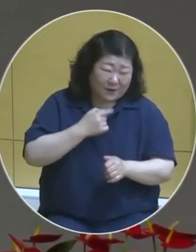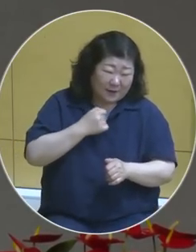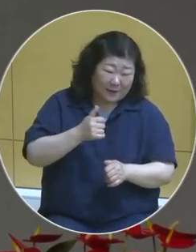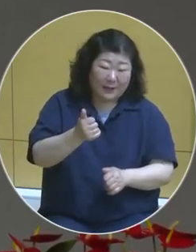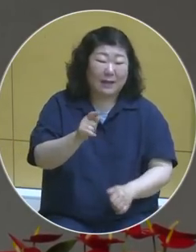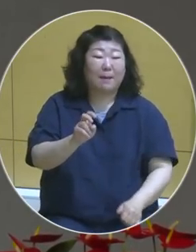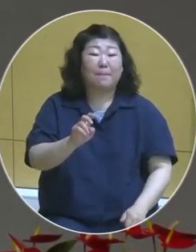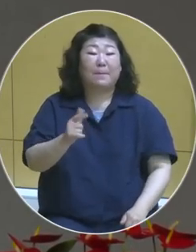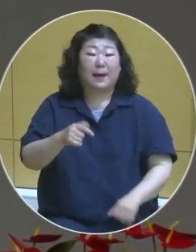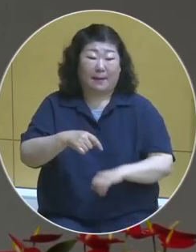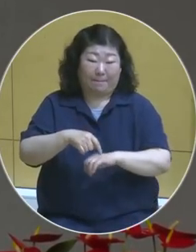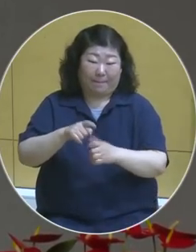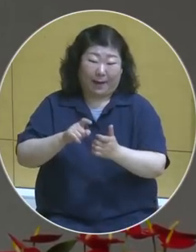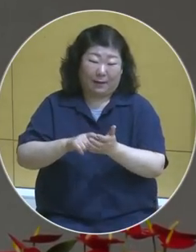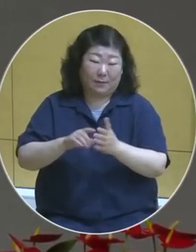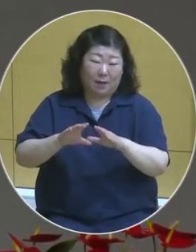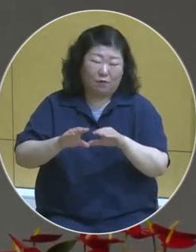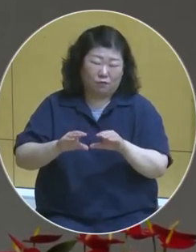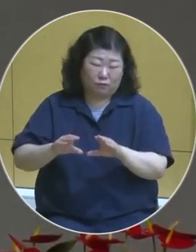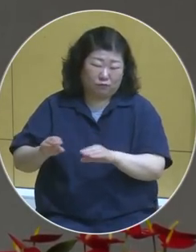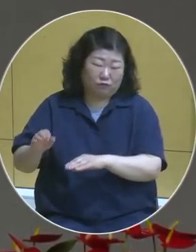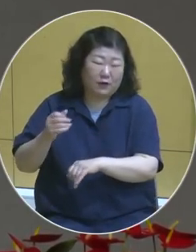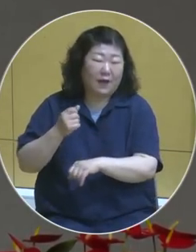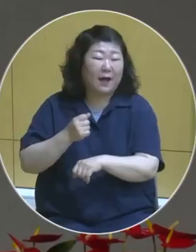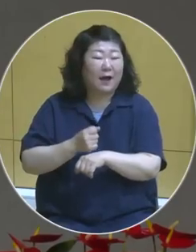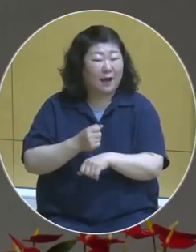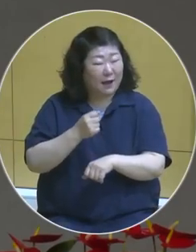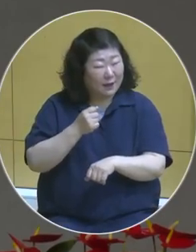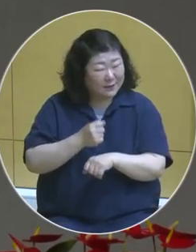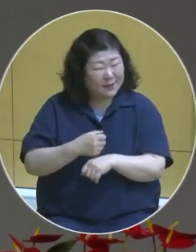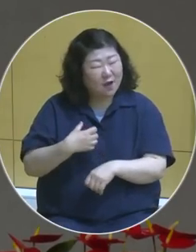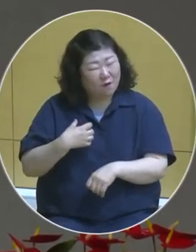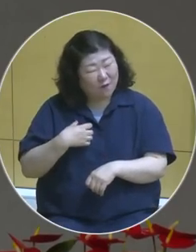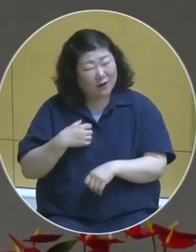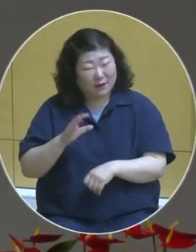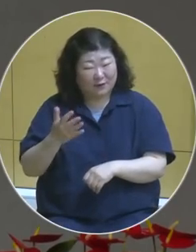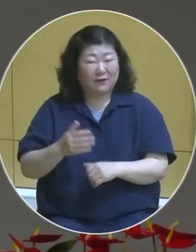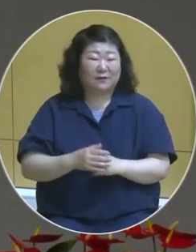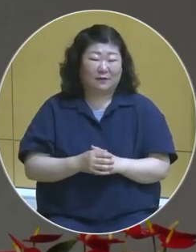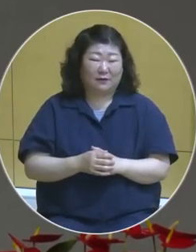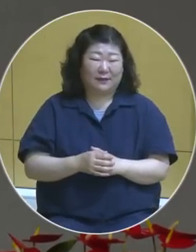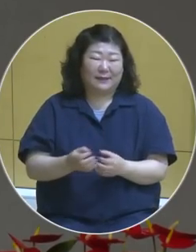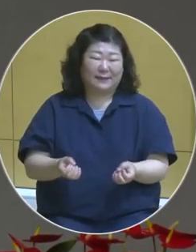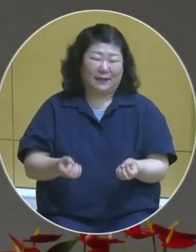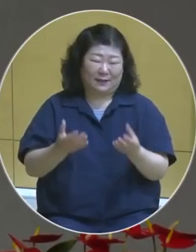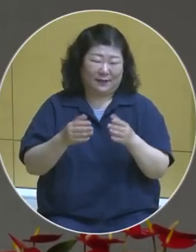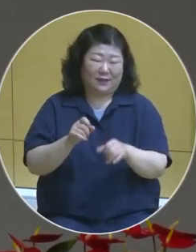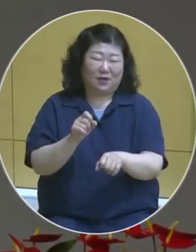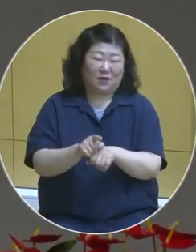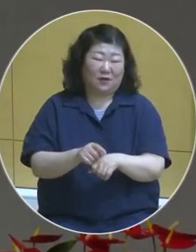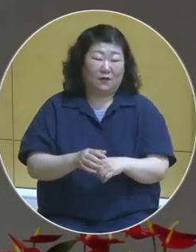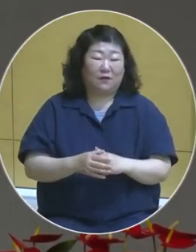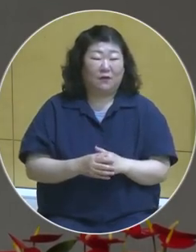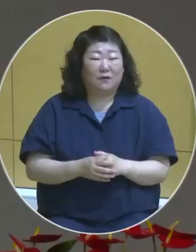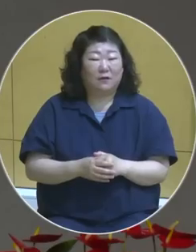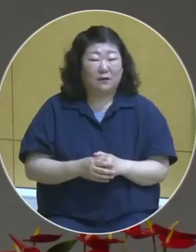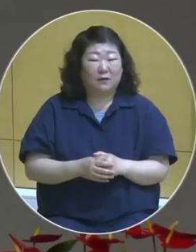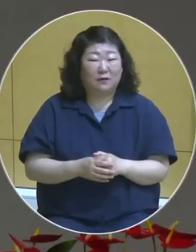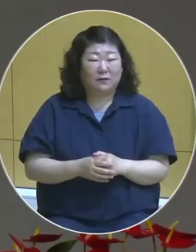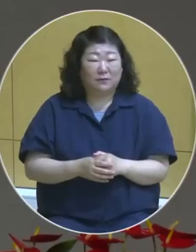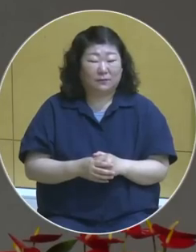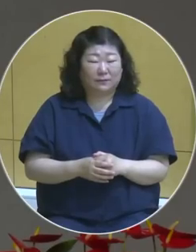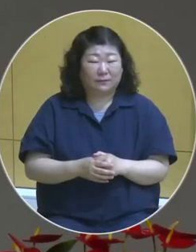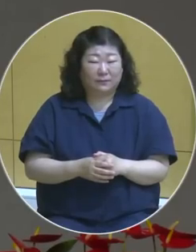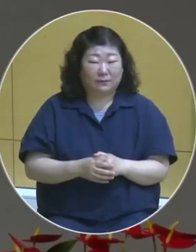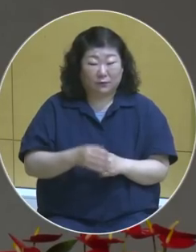하만의 마음을 누그러뜨리는 역할을 하게 되는 것이 이 잔치의 성격입니다. 구해각자